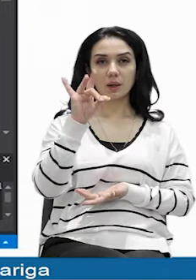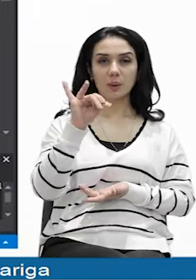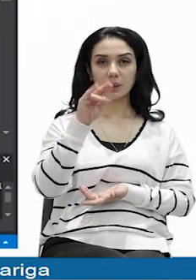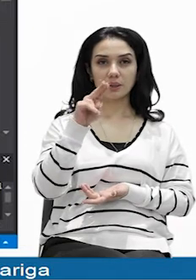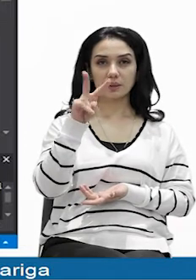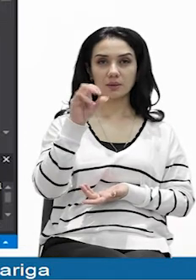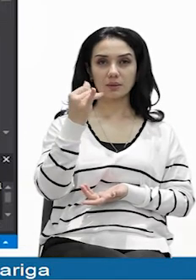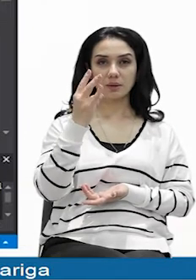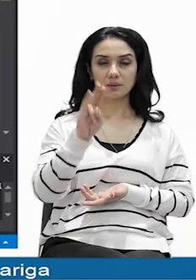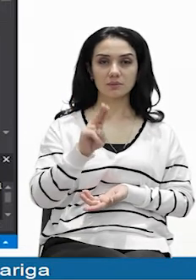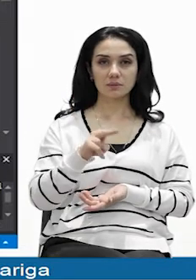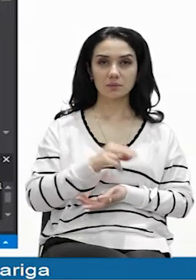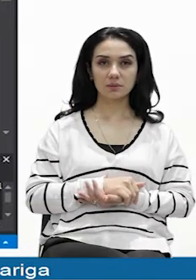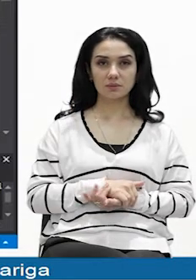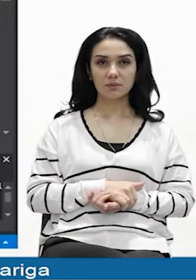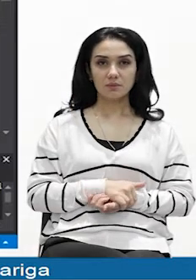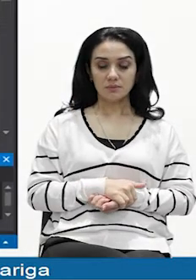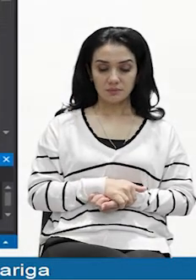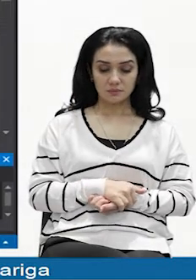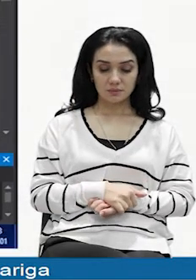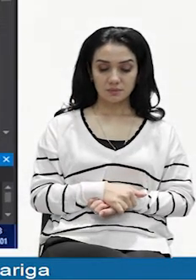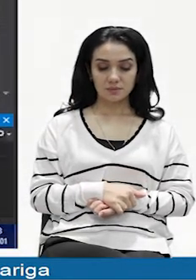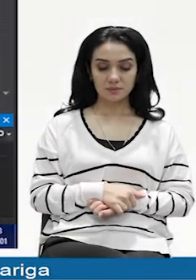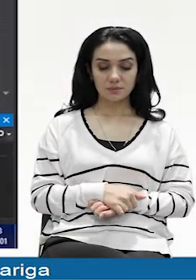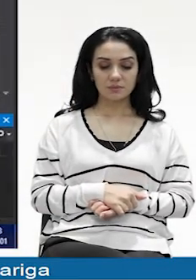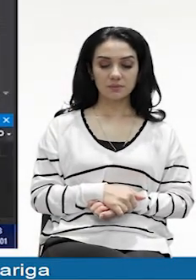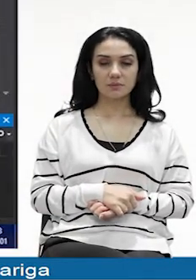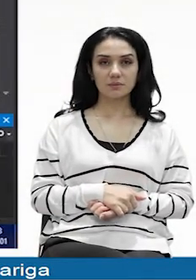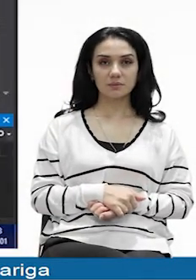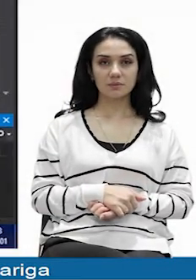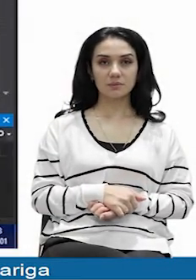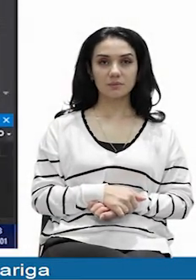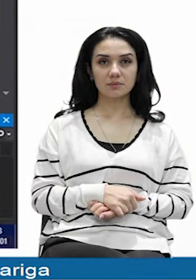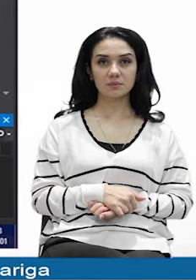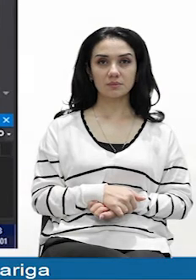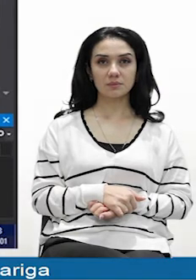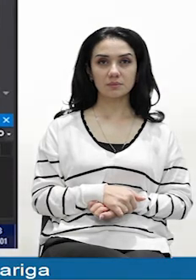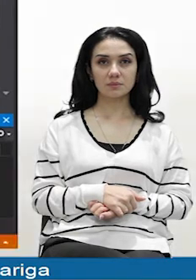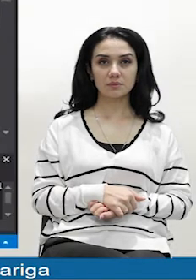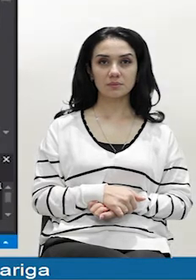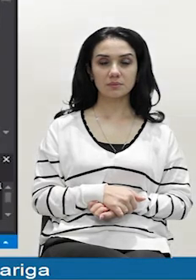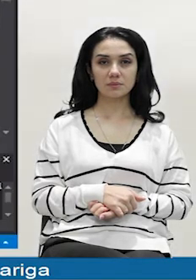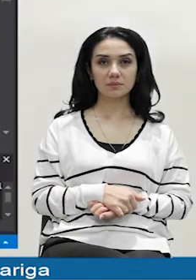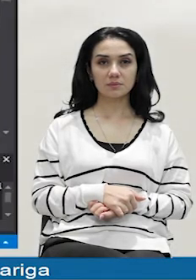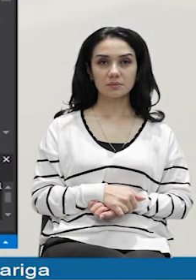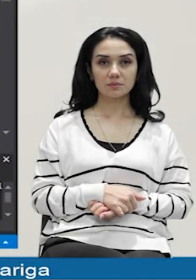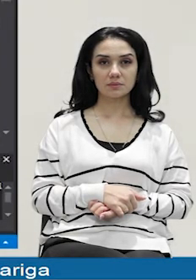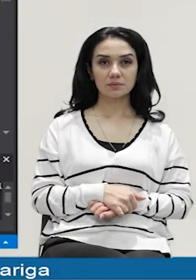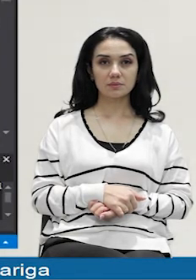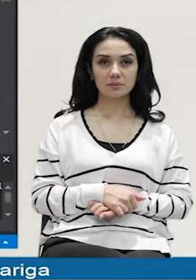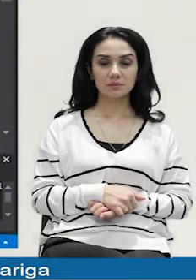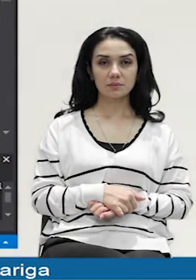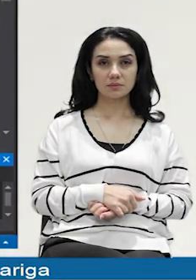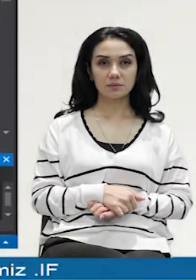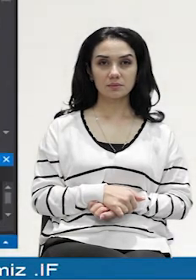console.readkey readline deb uzr, readkey kiritamiz. Yana xatolik, chunki nuqta